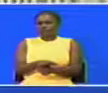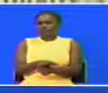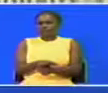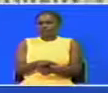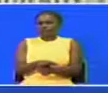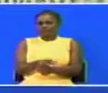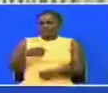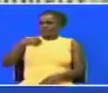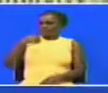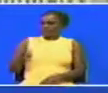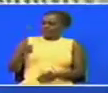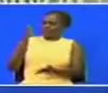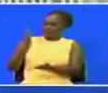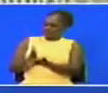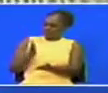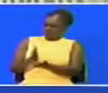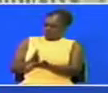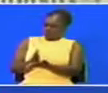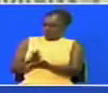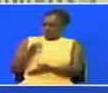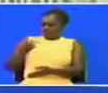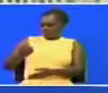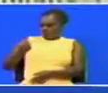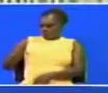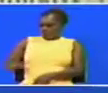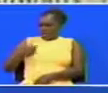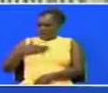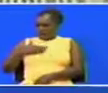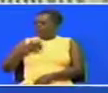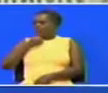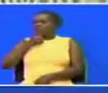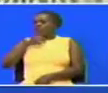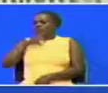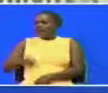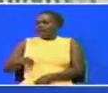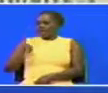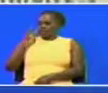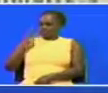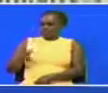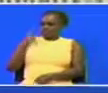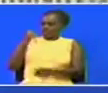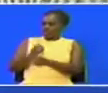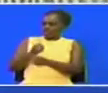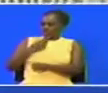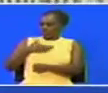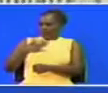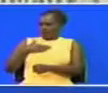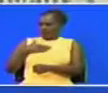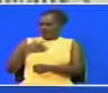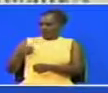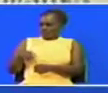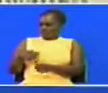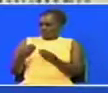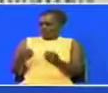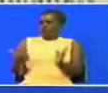I can tell you for sure our daughters, our sons will look at what we did to salvage this